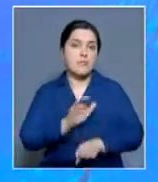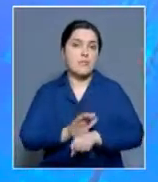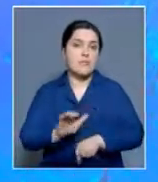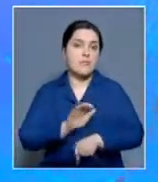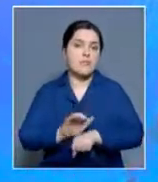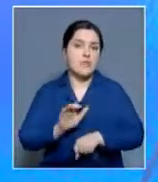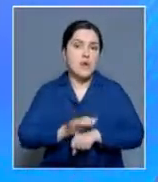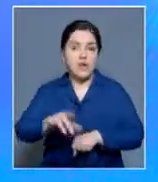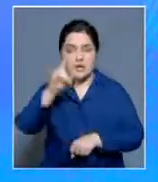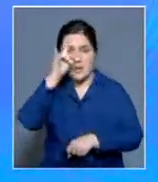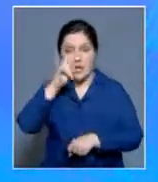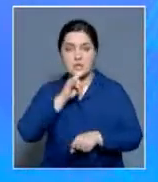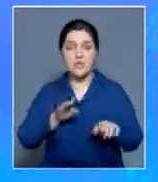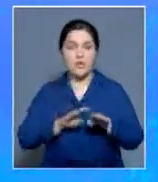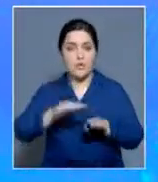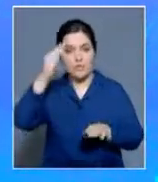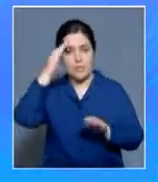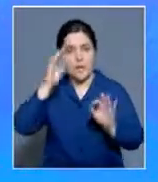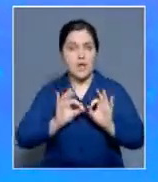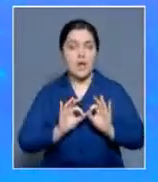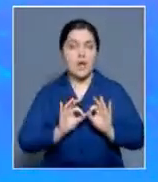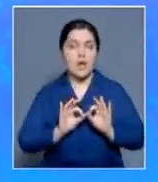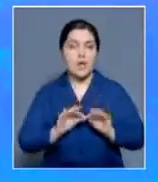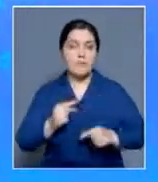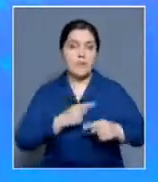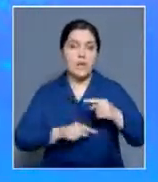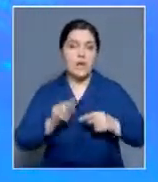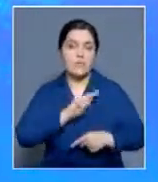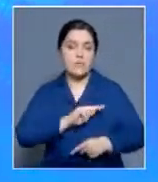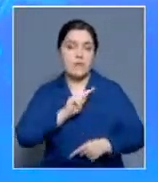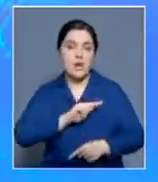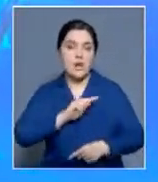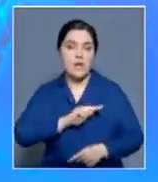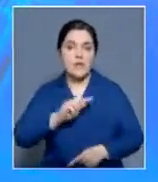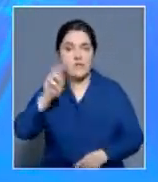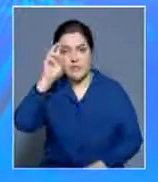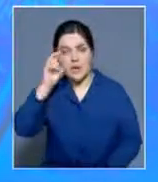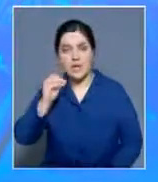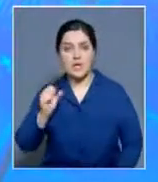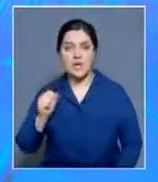нашей стране. Такое мнение высказывают предприниматели, работающие в странах ЕАЭС.